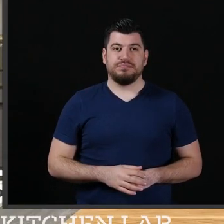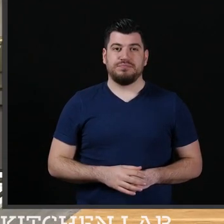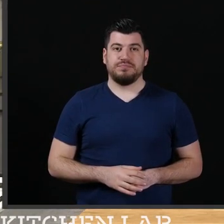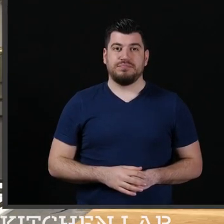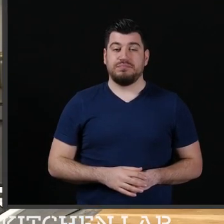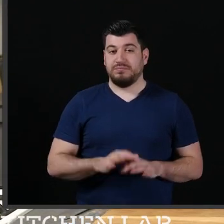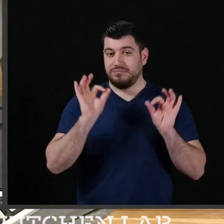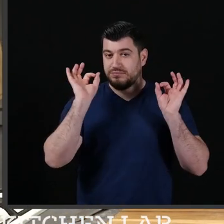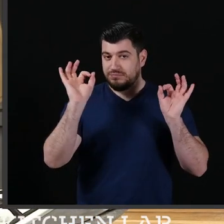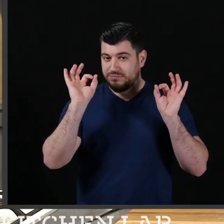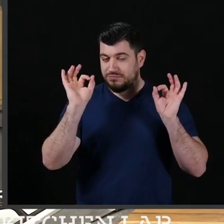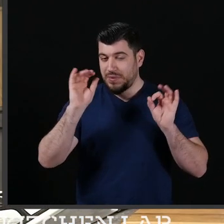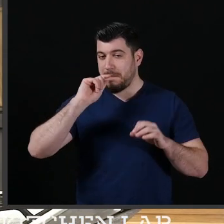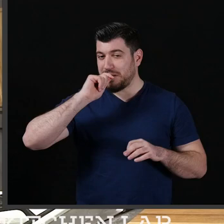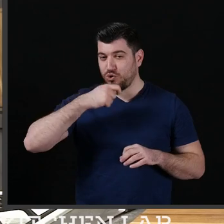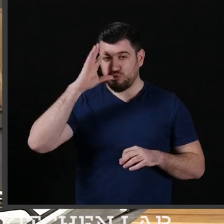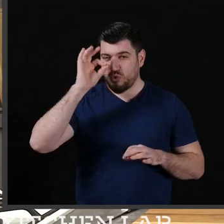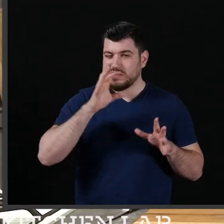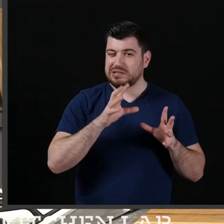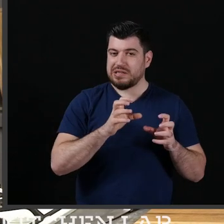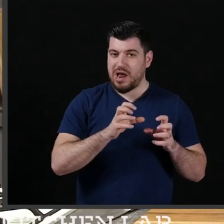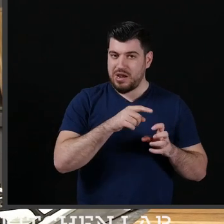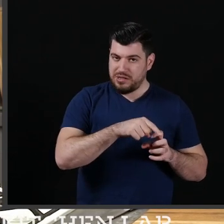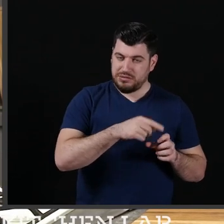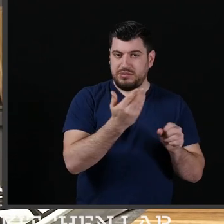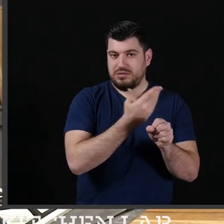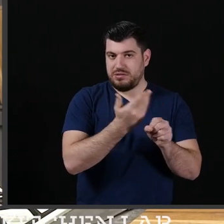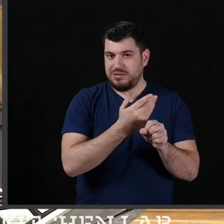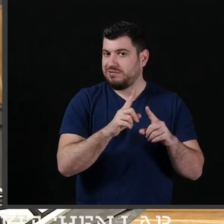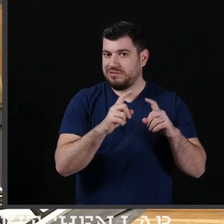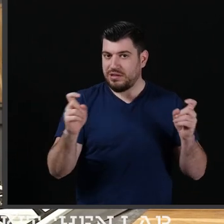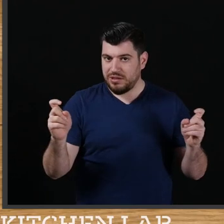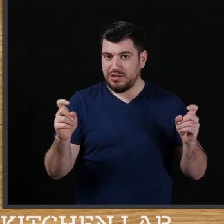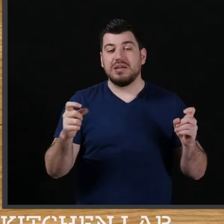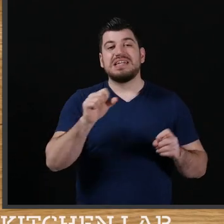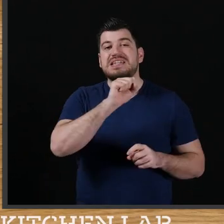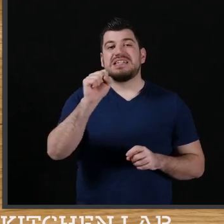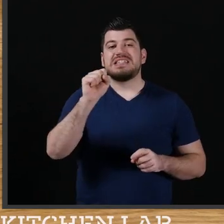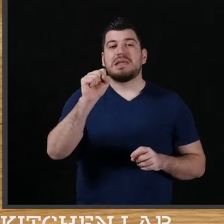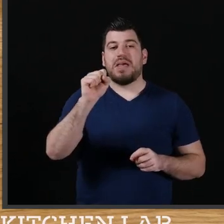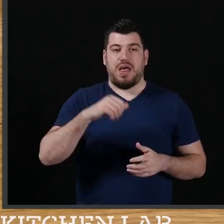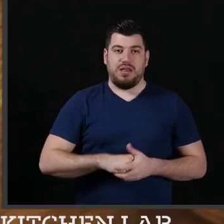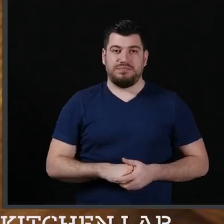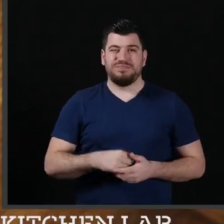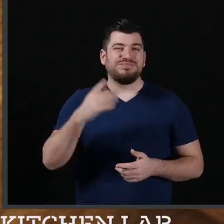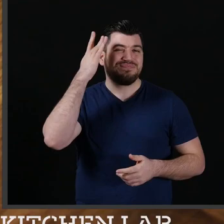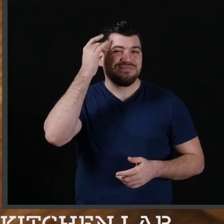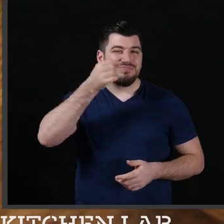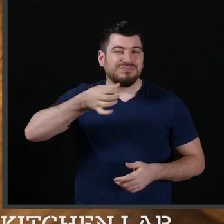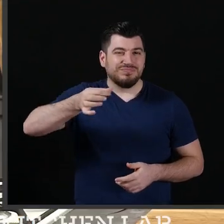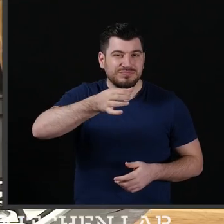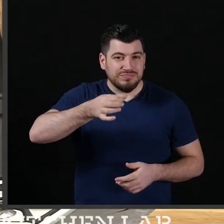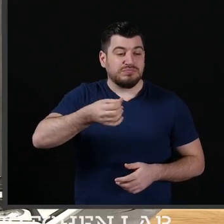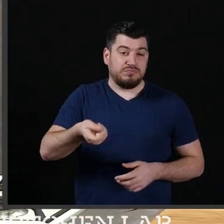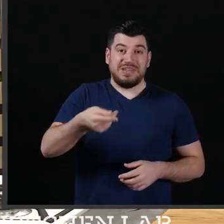και αυτό που θα κάνει πραγματικά τραγανές τις πατάτες μας, βέβαια και όλα αυτά ήδη που κάναμε, είναι το σιμιγδάλι. Λίγο σιμιγδάλι, 3 κουταλιές